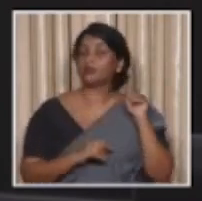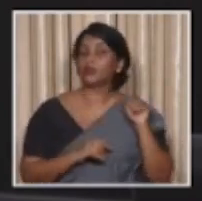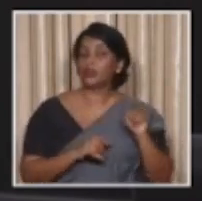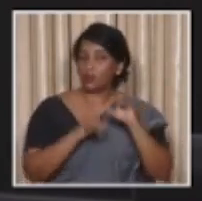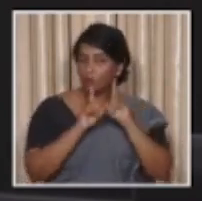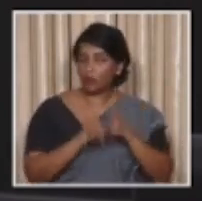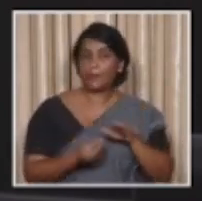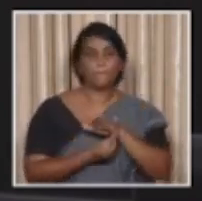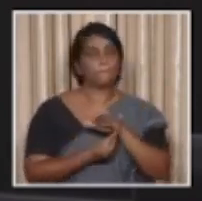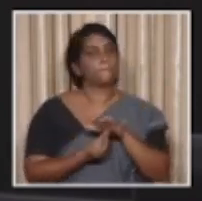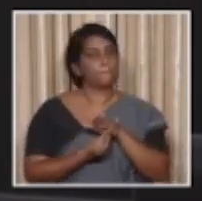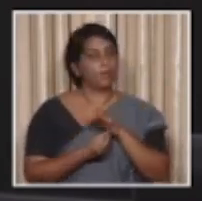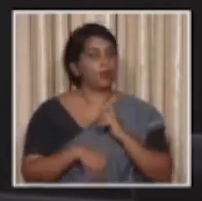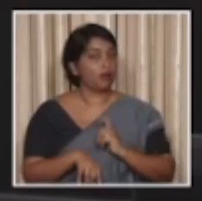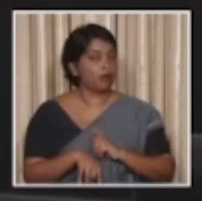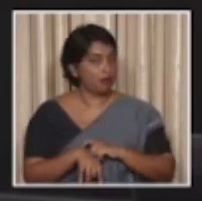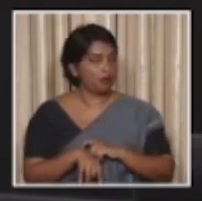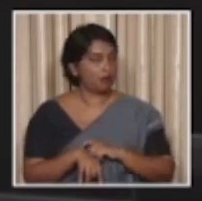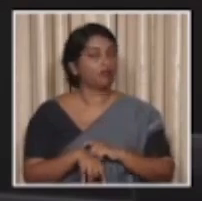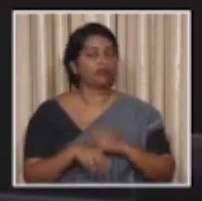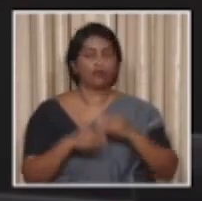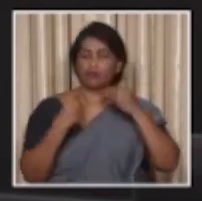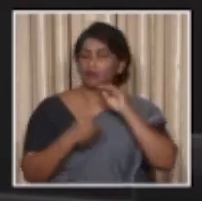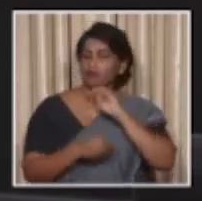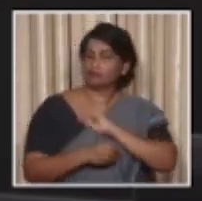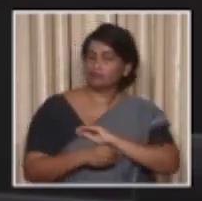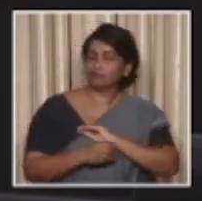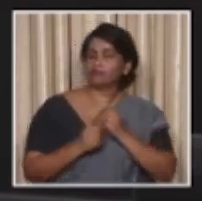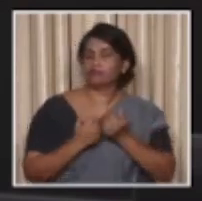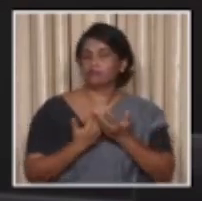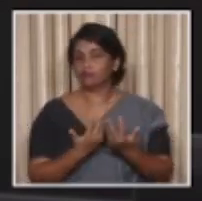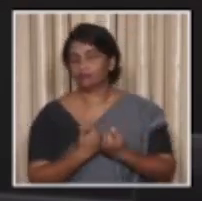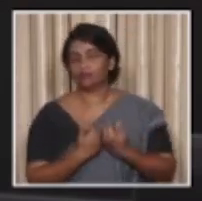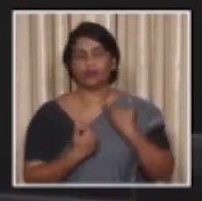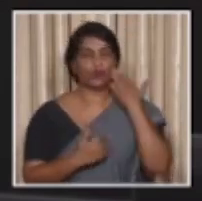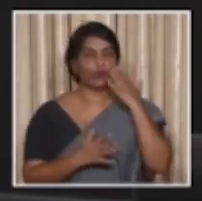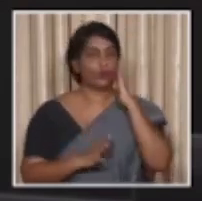මේ පාරිසරික අවස්ථාවල් විඳ දරා ගැනීම ඕන පසුබිමක්